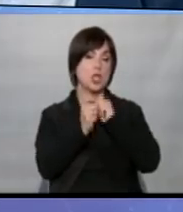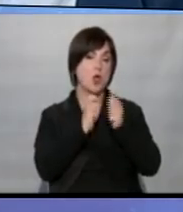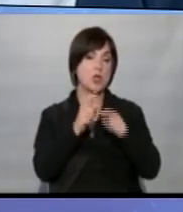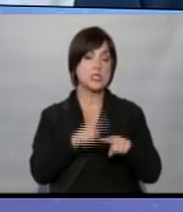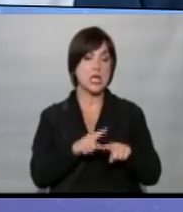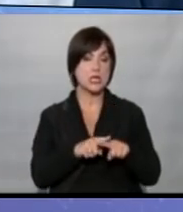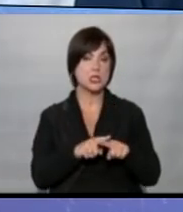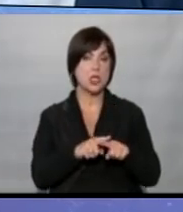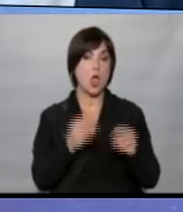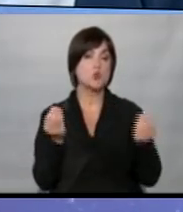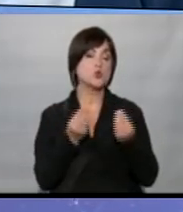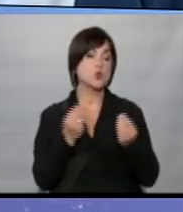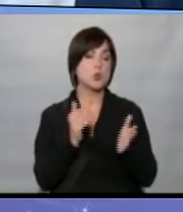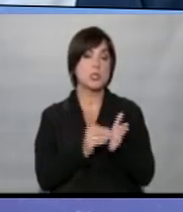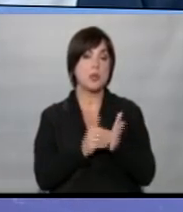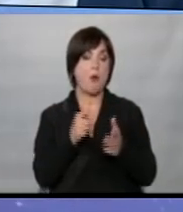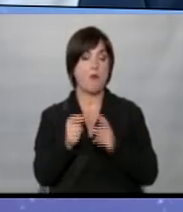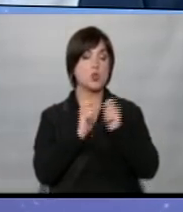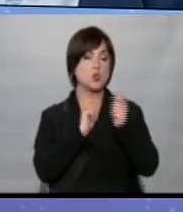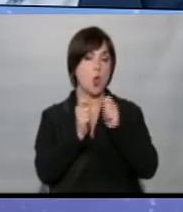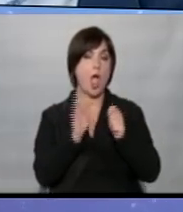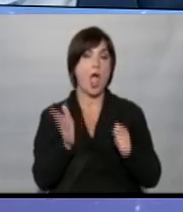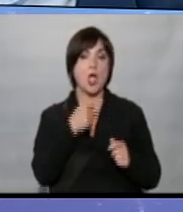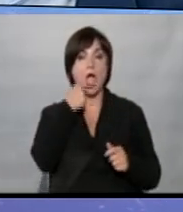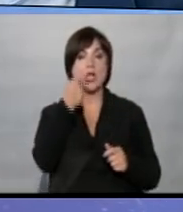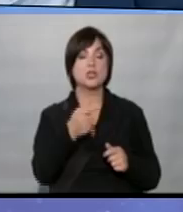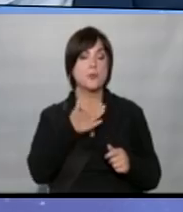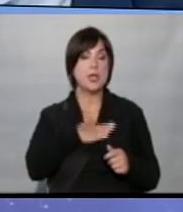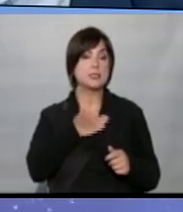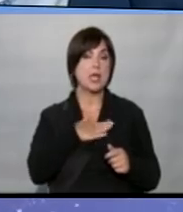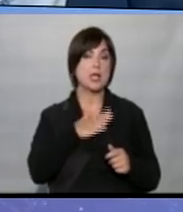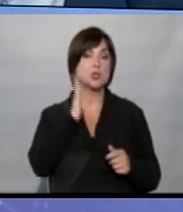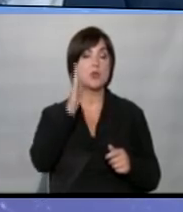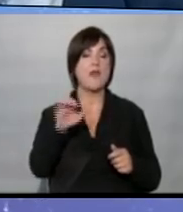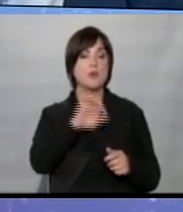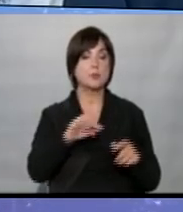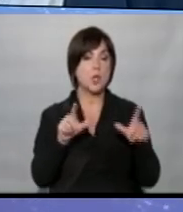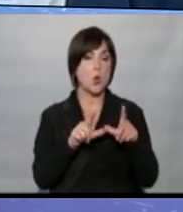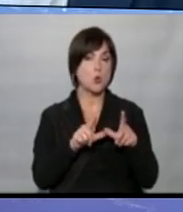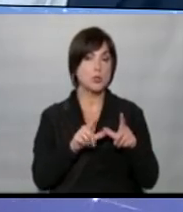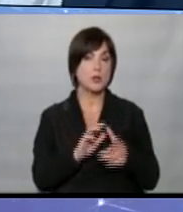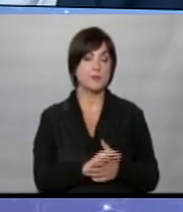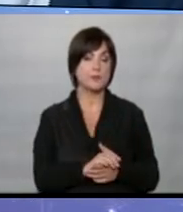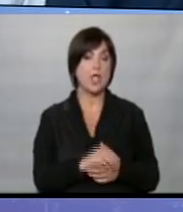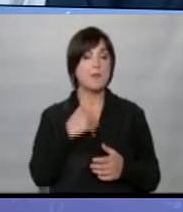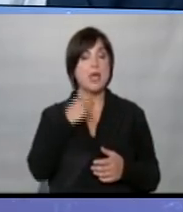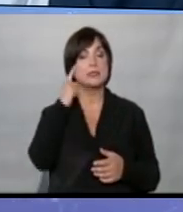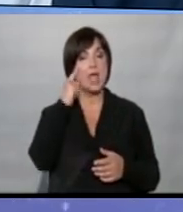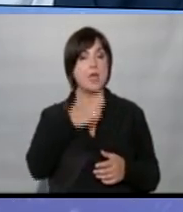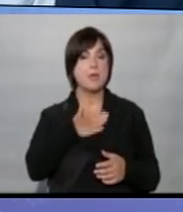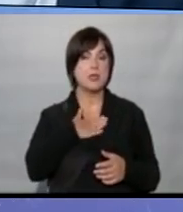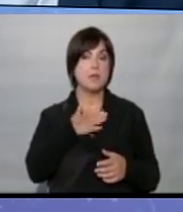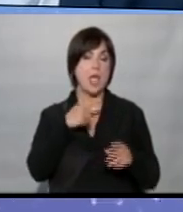Грција, А зошто не е потребен тој договор? Ако кажеме дали сакате да одиде во Европска унија, па знаеме дека ги